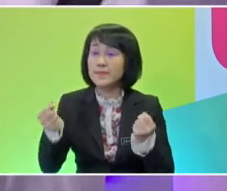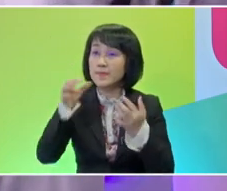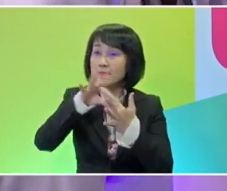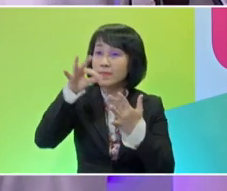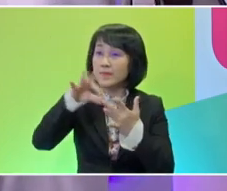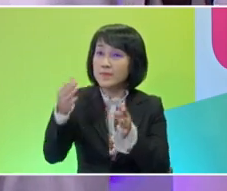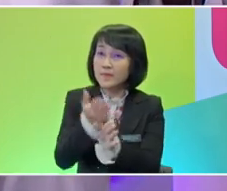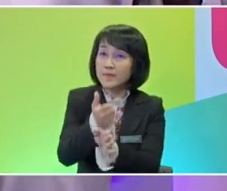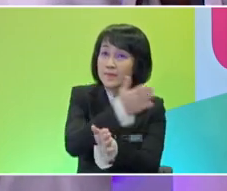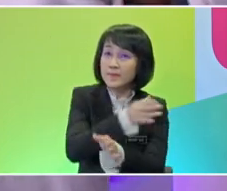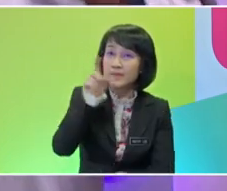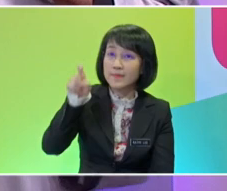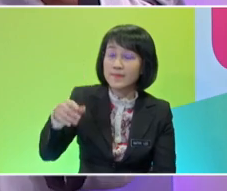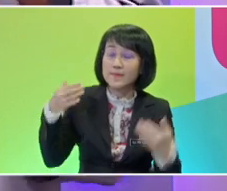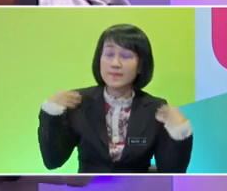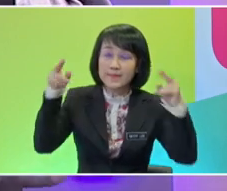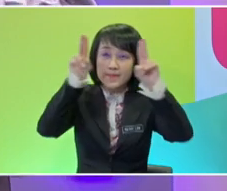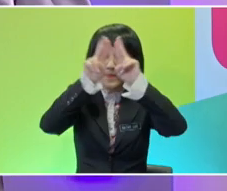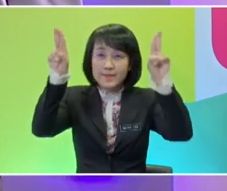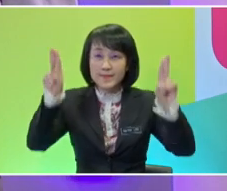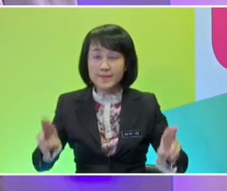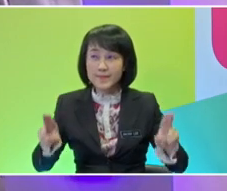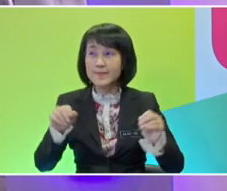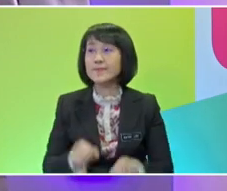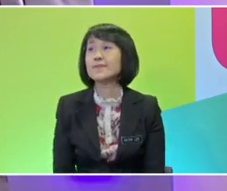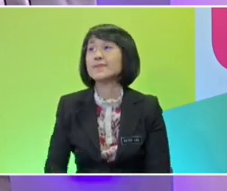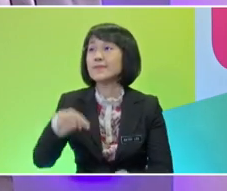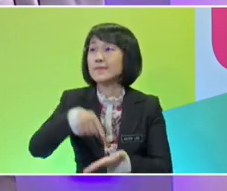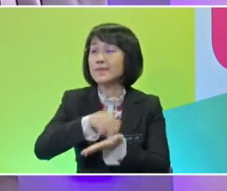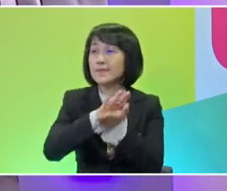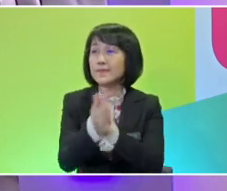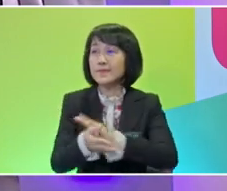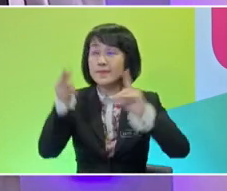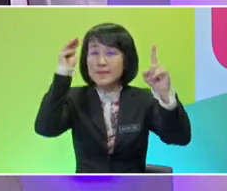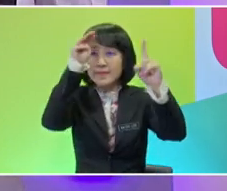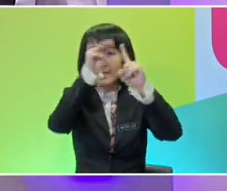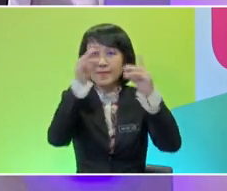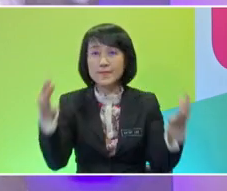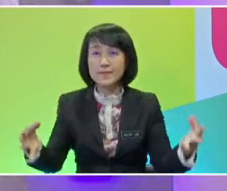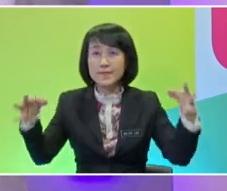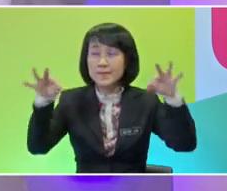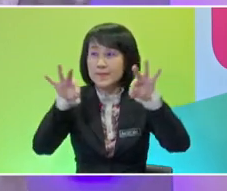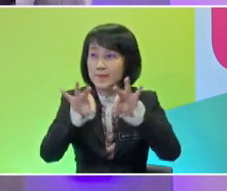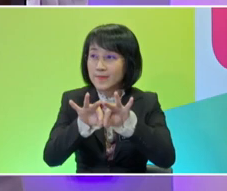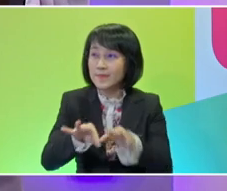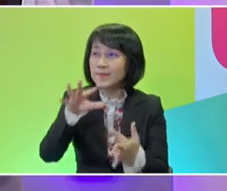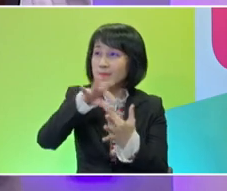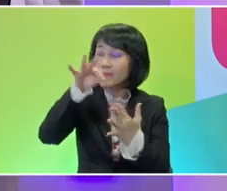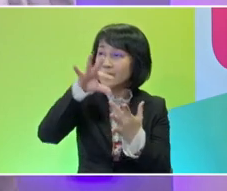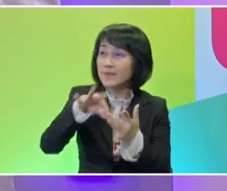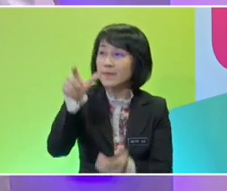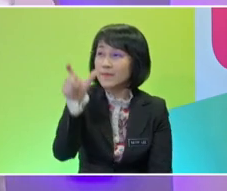ujiannya jadi ini menjadi salah satu lambat yang penting supaya kita pilih ee individu yang